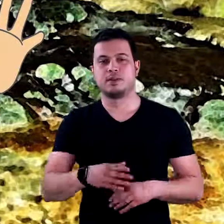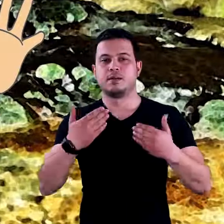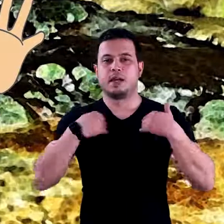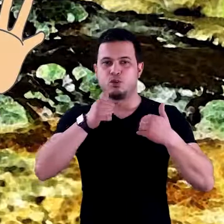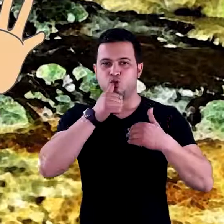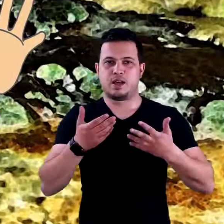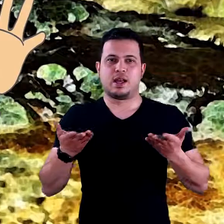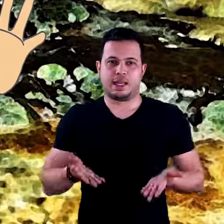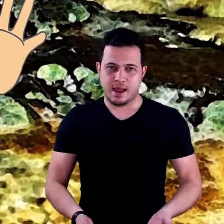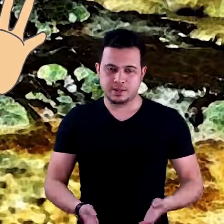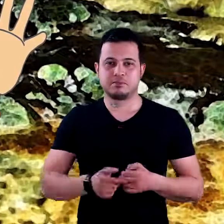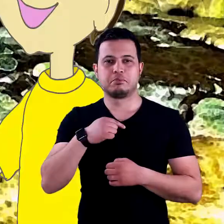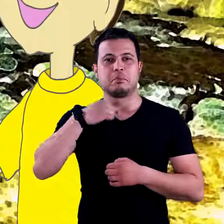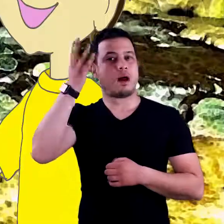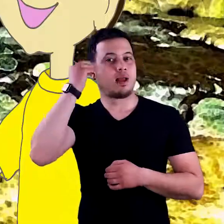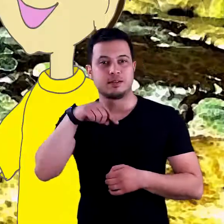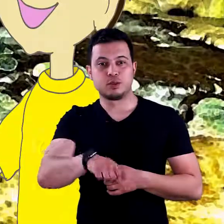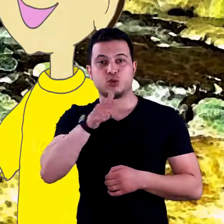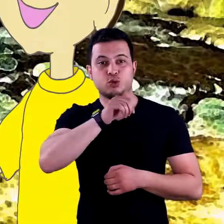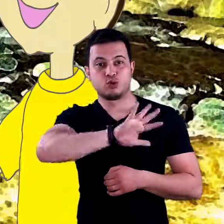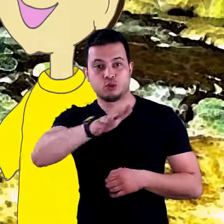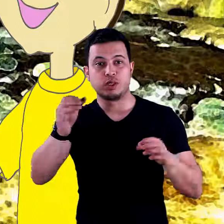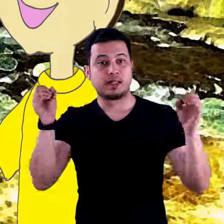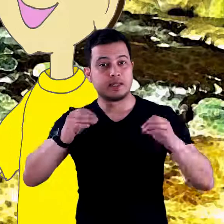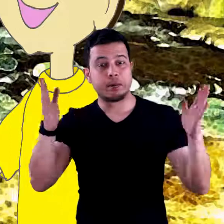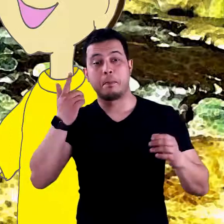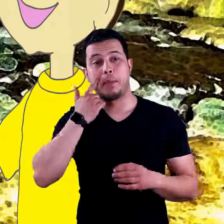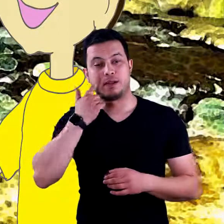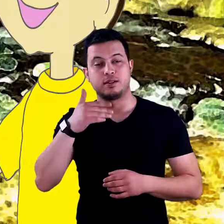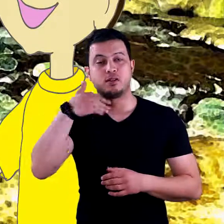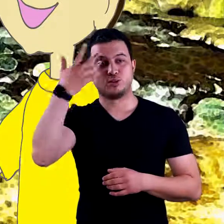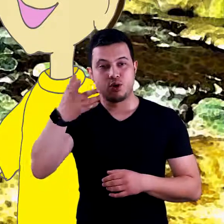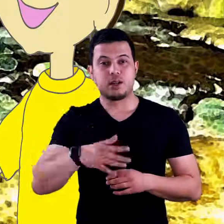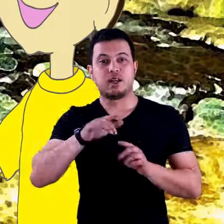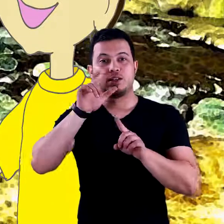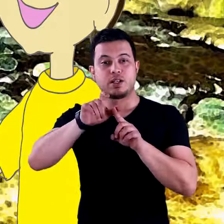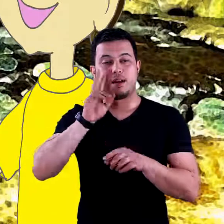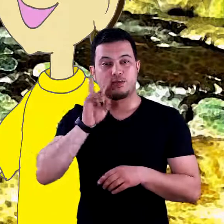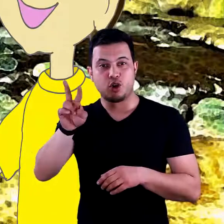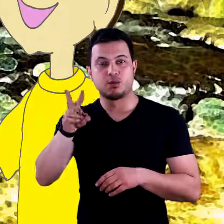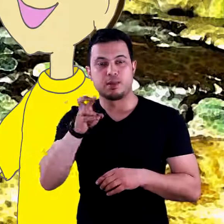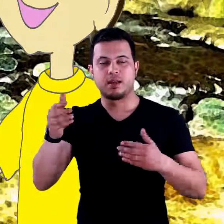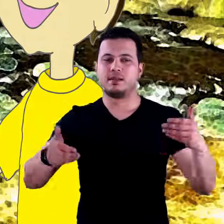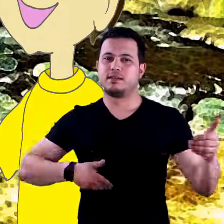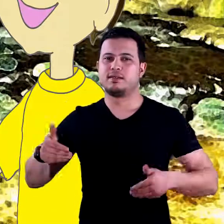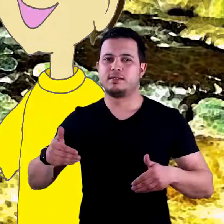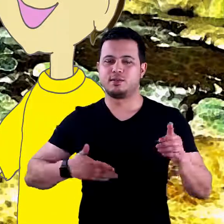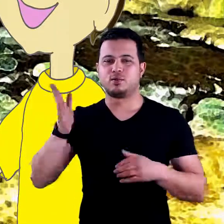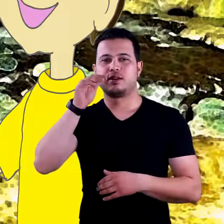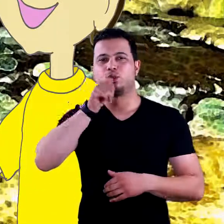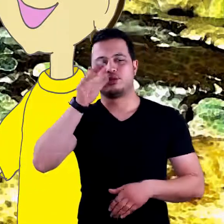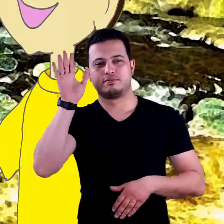kurbağacık. Bu kez de çınar Pınar'ın hallerine gülüyor, onun suyun içindeki